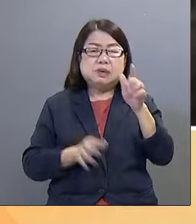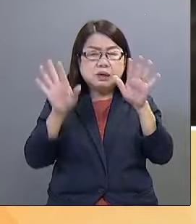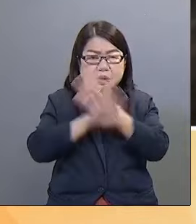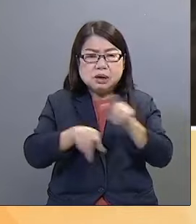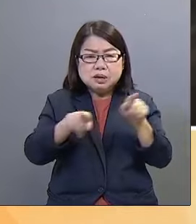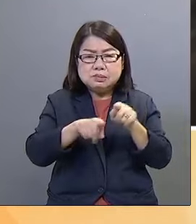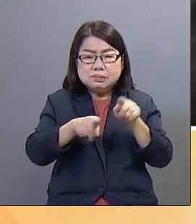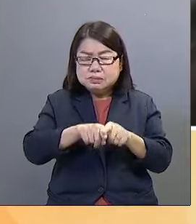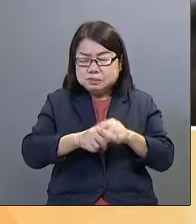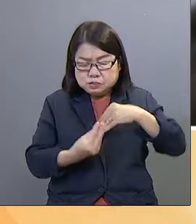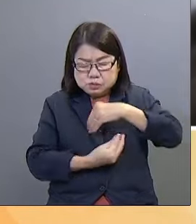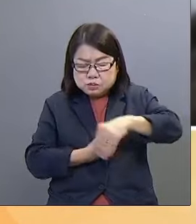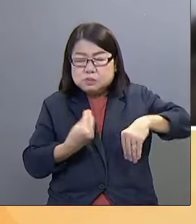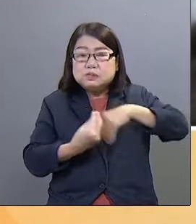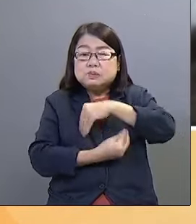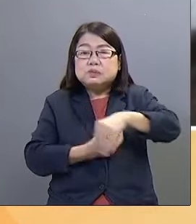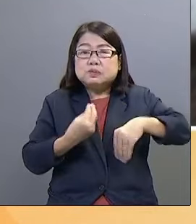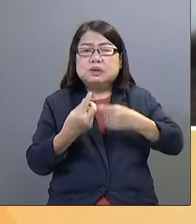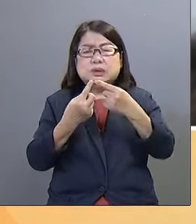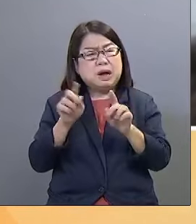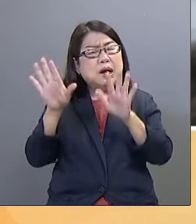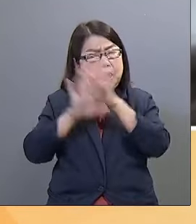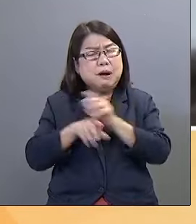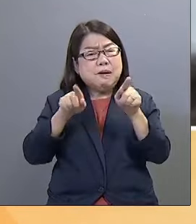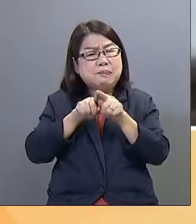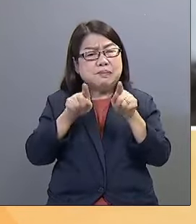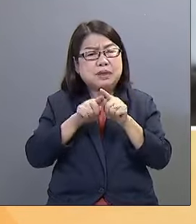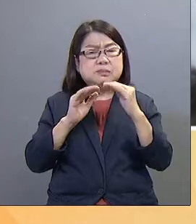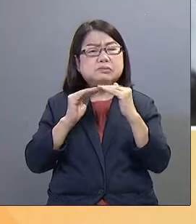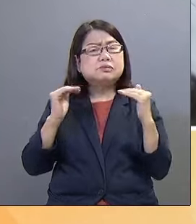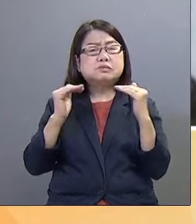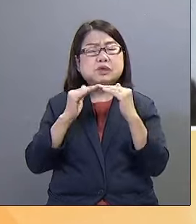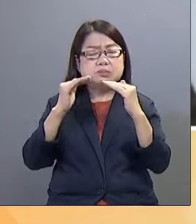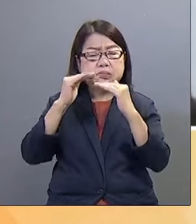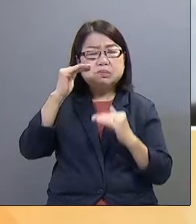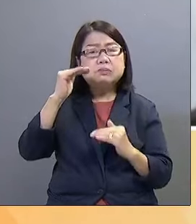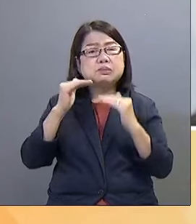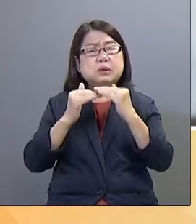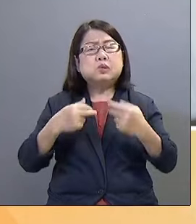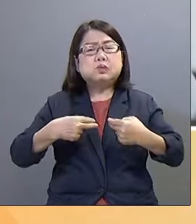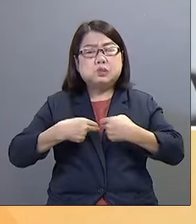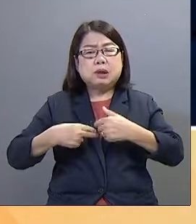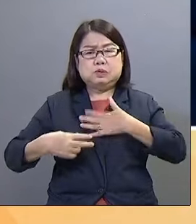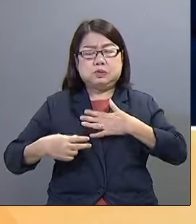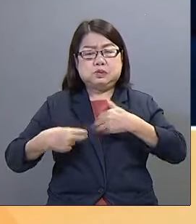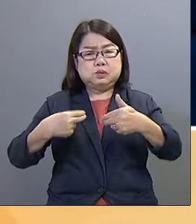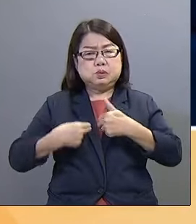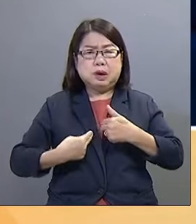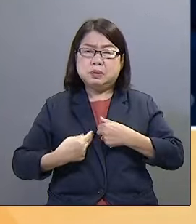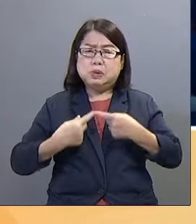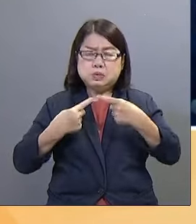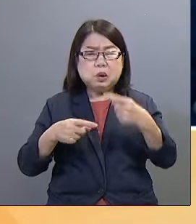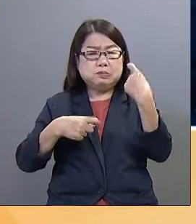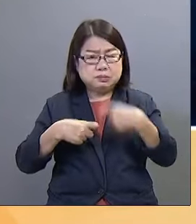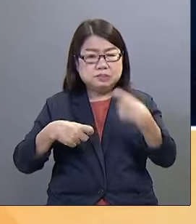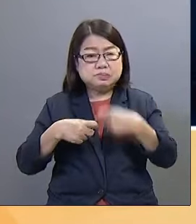ไม่สมดูลการเกิดจากภาวะภายในตวเราเองที่บางทีมักตอบไม่ได้ อจจะเกิด